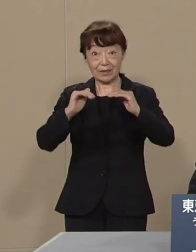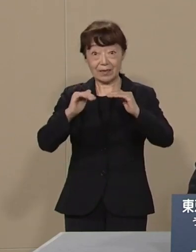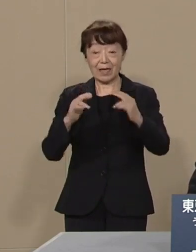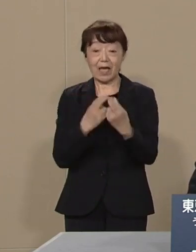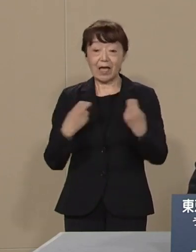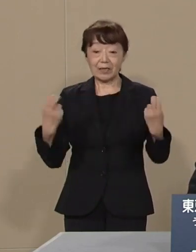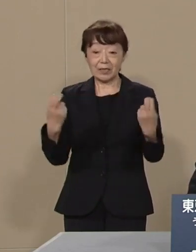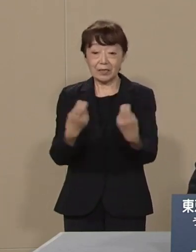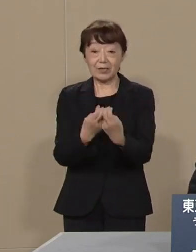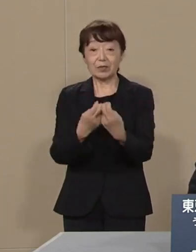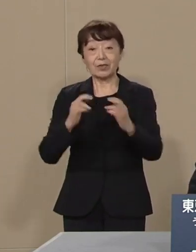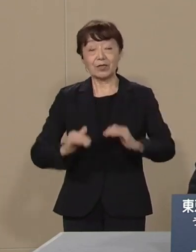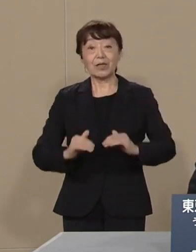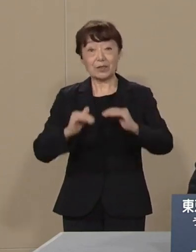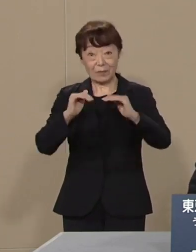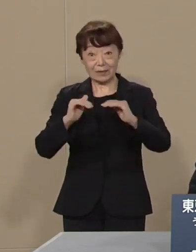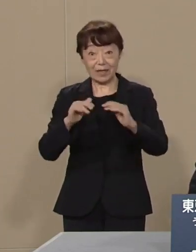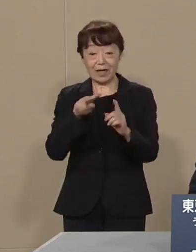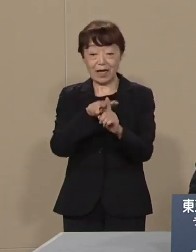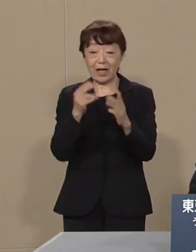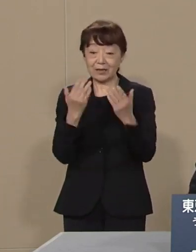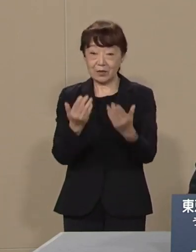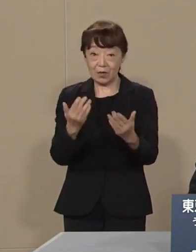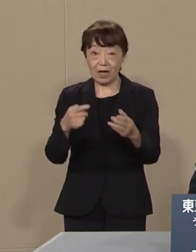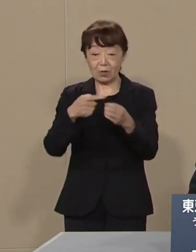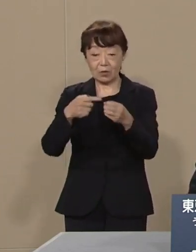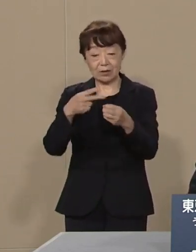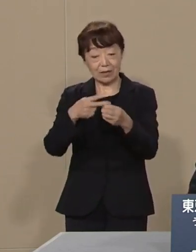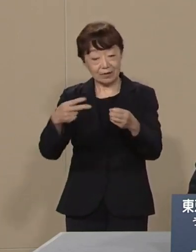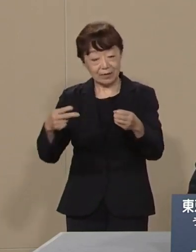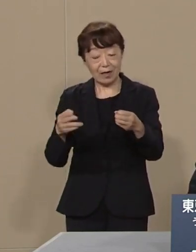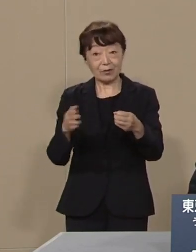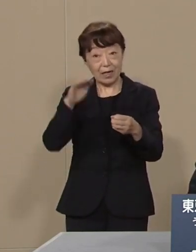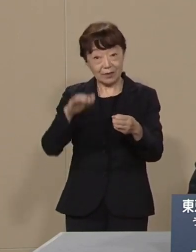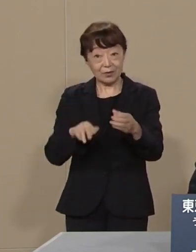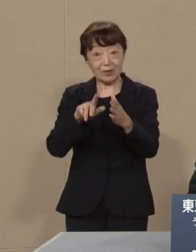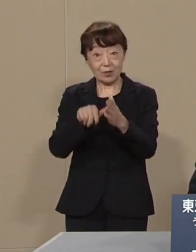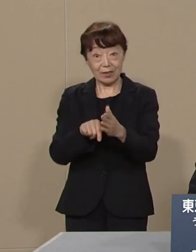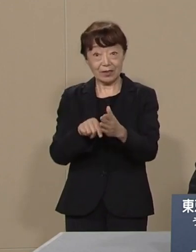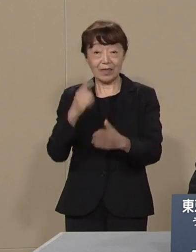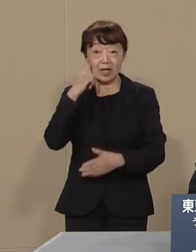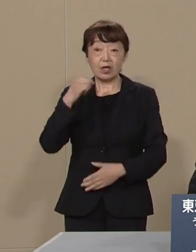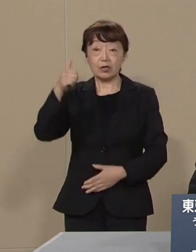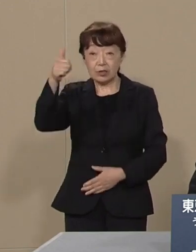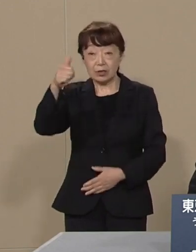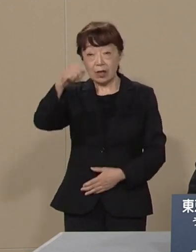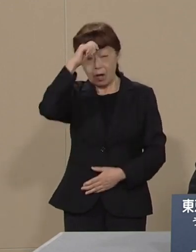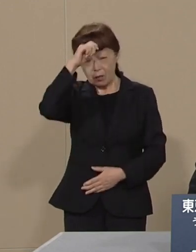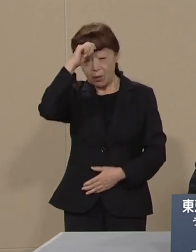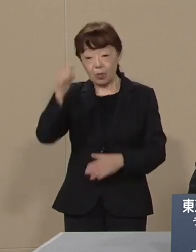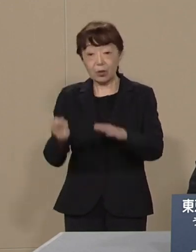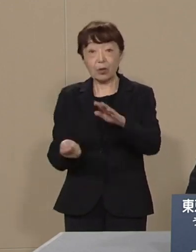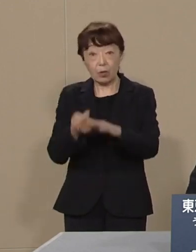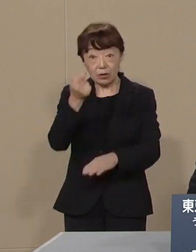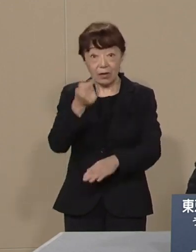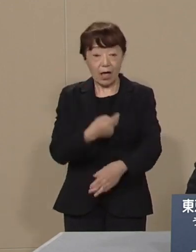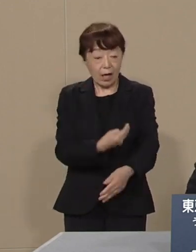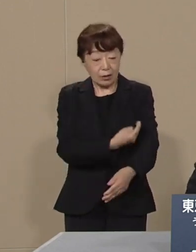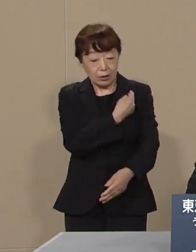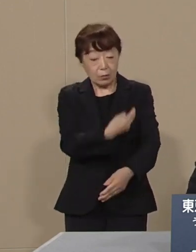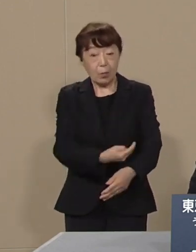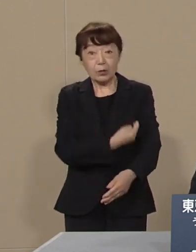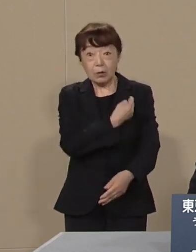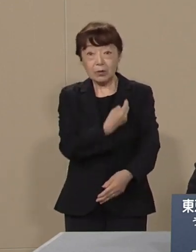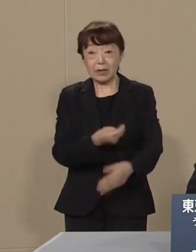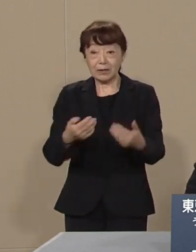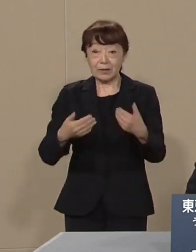た小学校低学年の時に父が急病で人工透析を始めるということになりまし